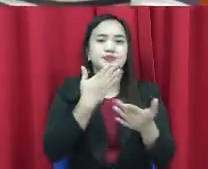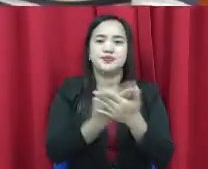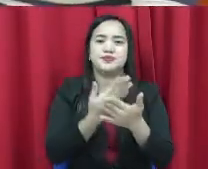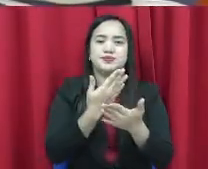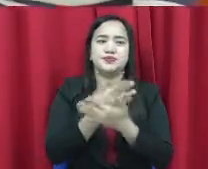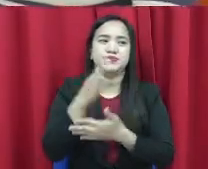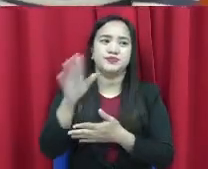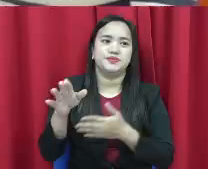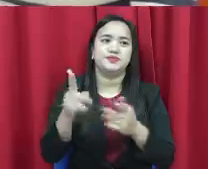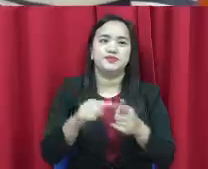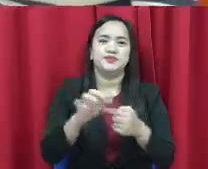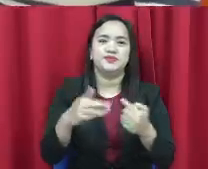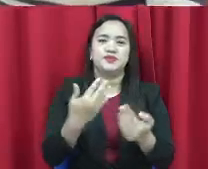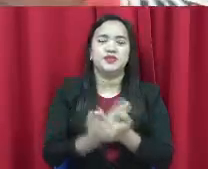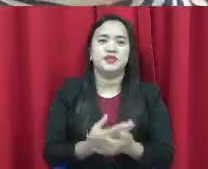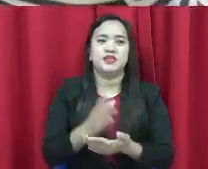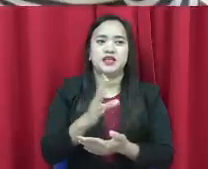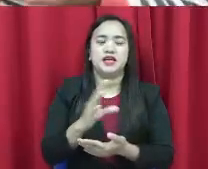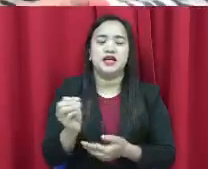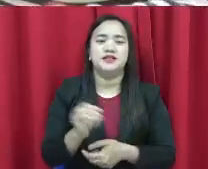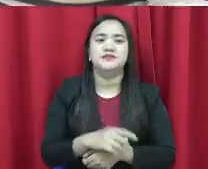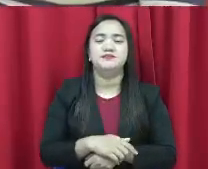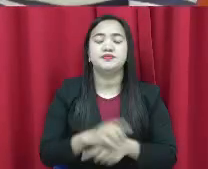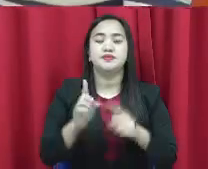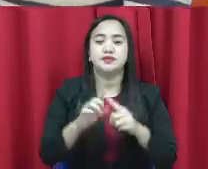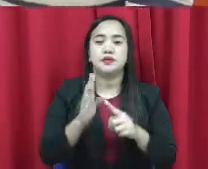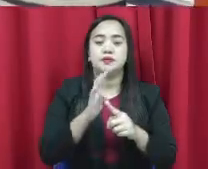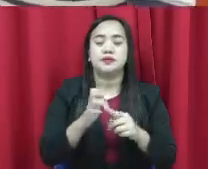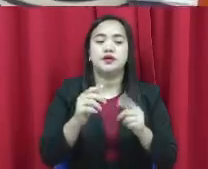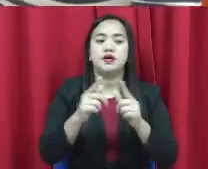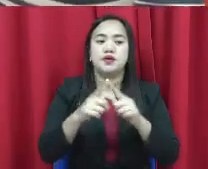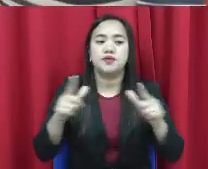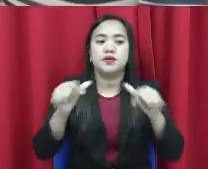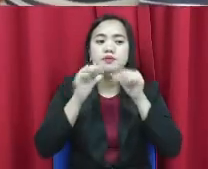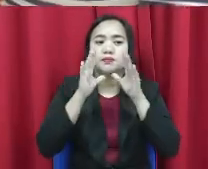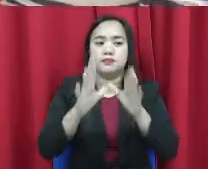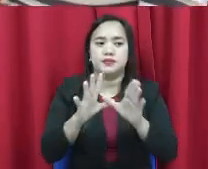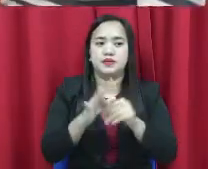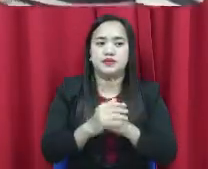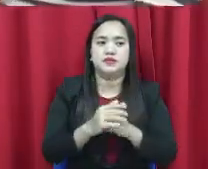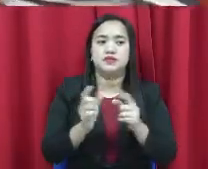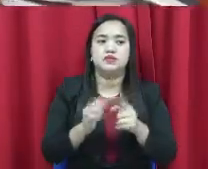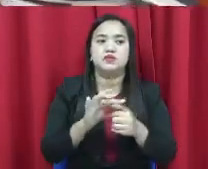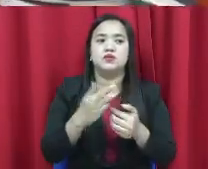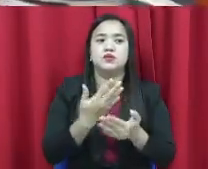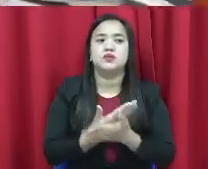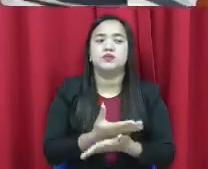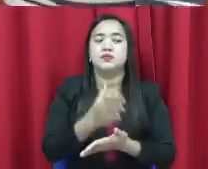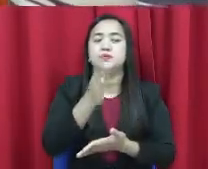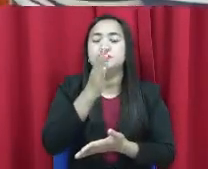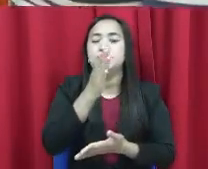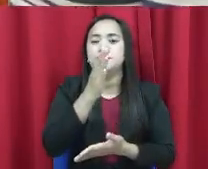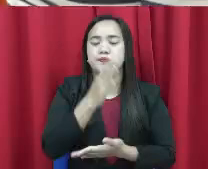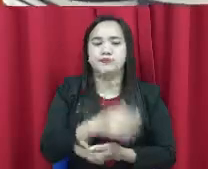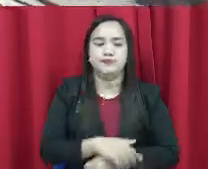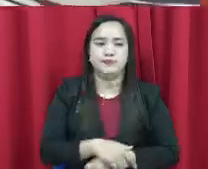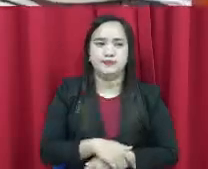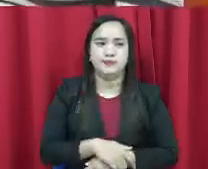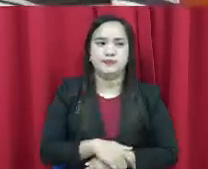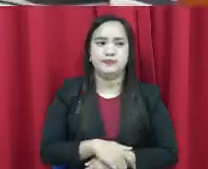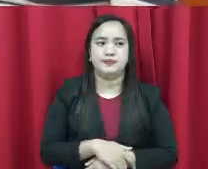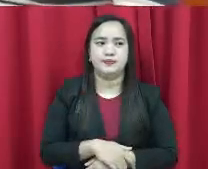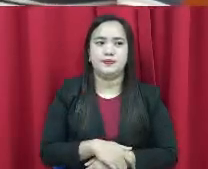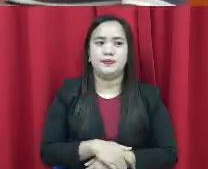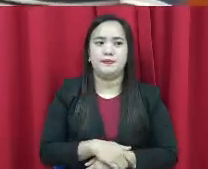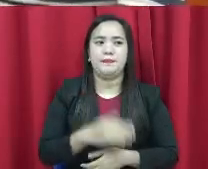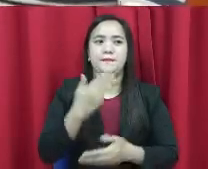Ipasa niyo lang din po yung link para maging blessing po tayo sa mga maraming nanay and mga Wives Ma'am yangang